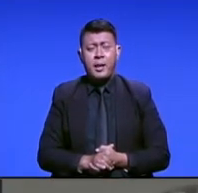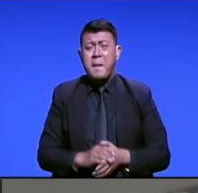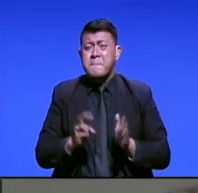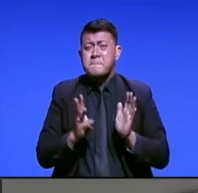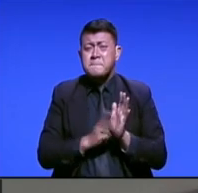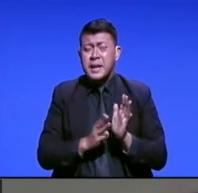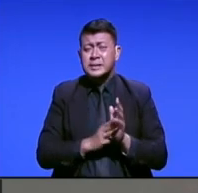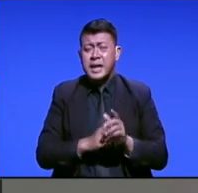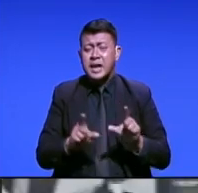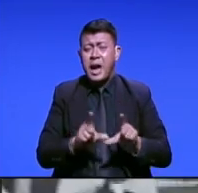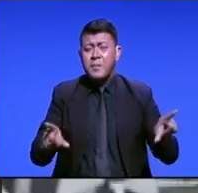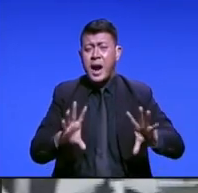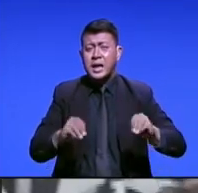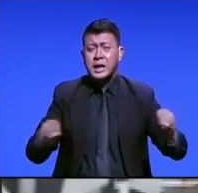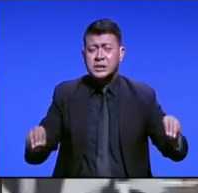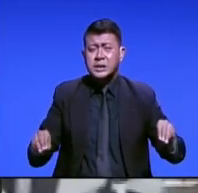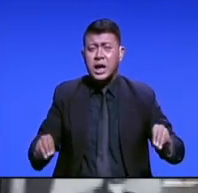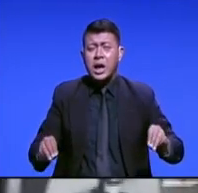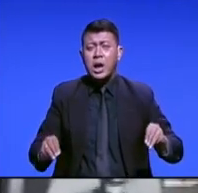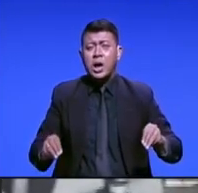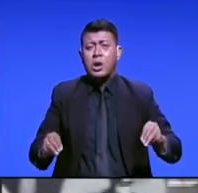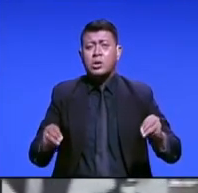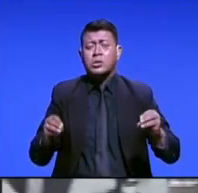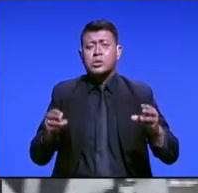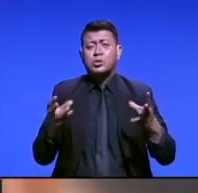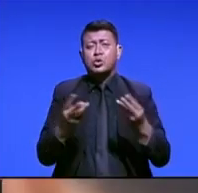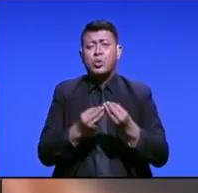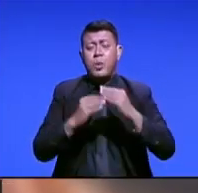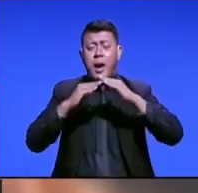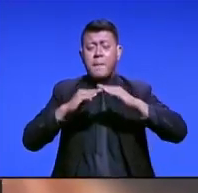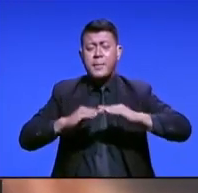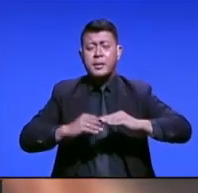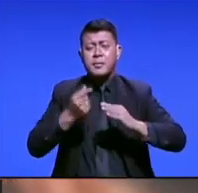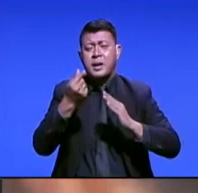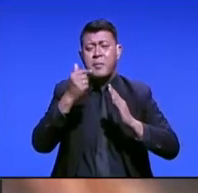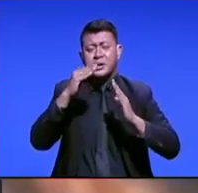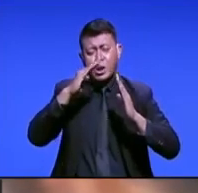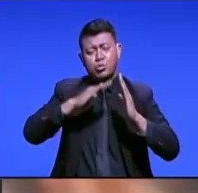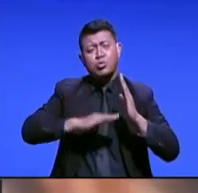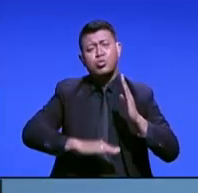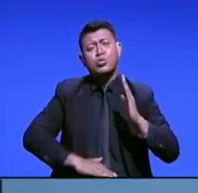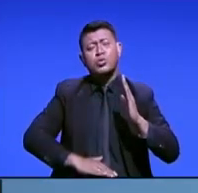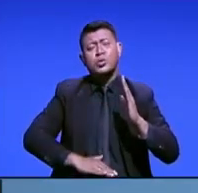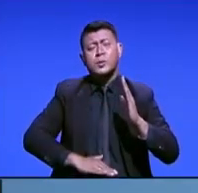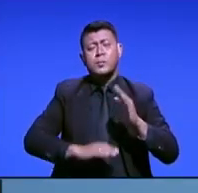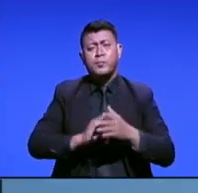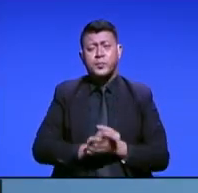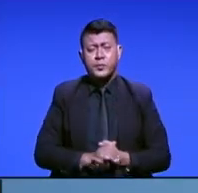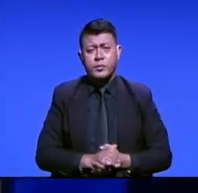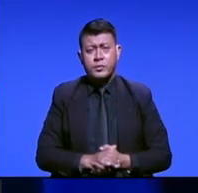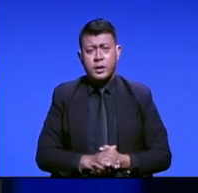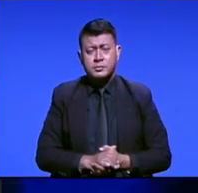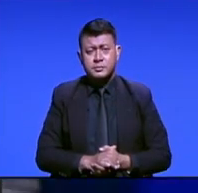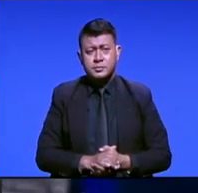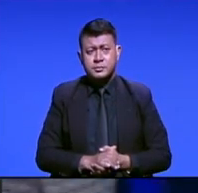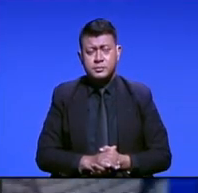Problematika di ranah lapangan kerja berbuntut pada menurunnya pendapatan masyarakat dan menurunnya daya beli. Data Institute Development of Economics and